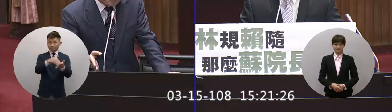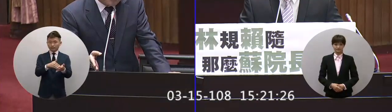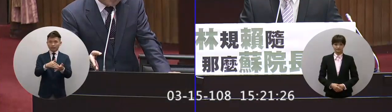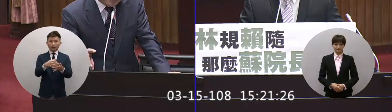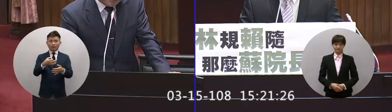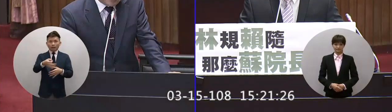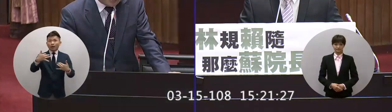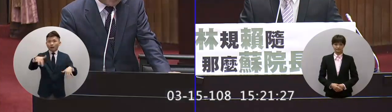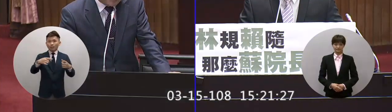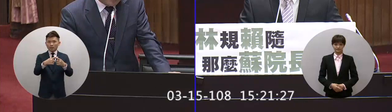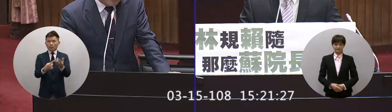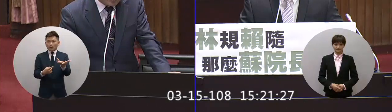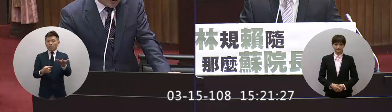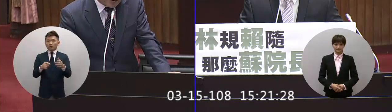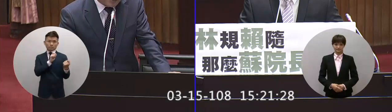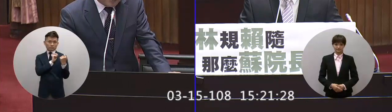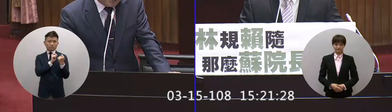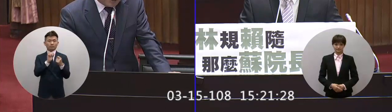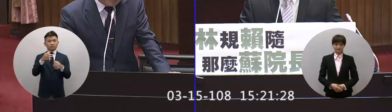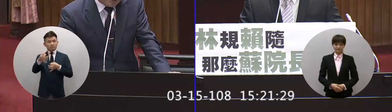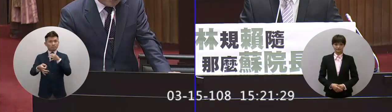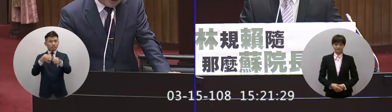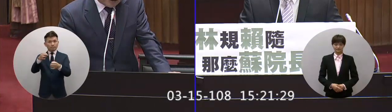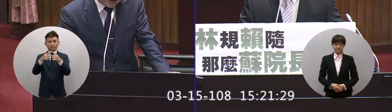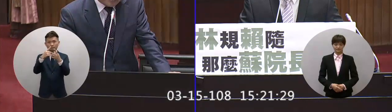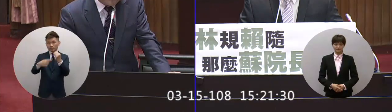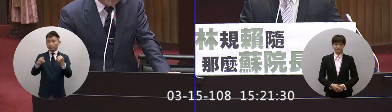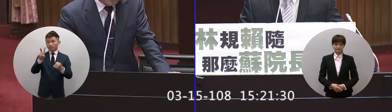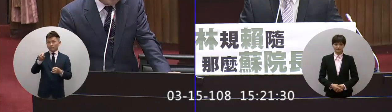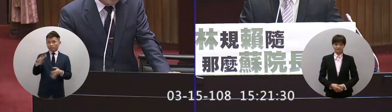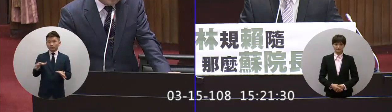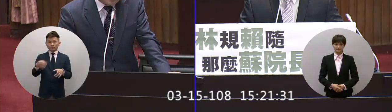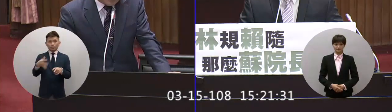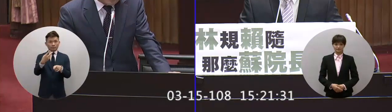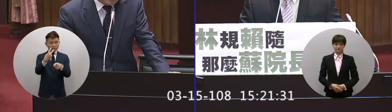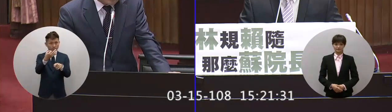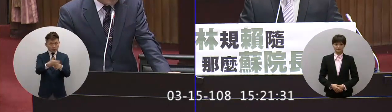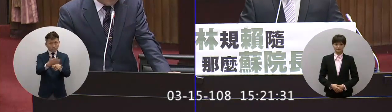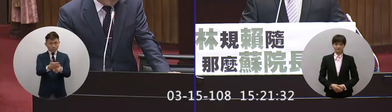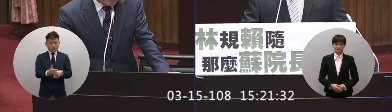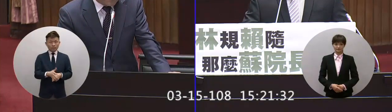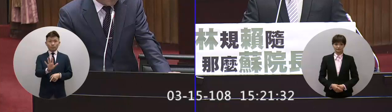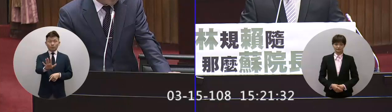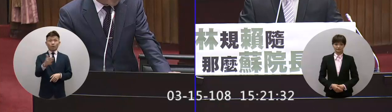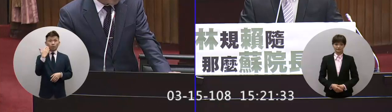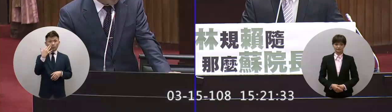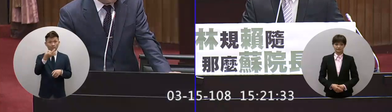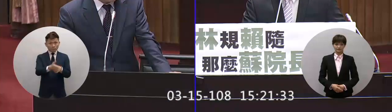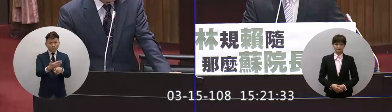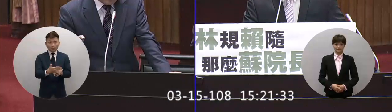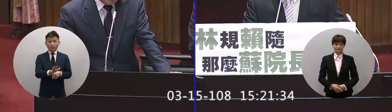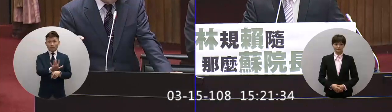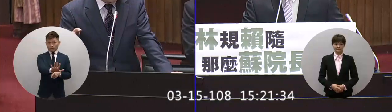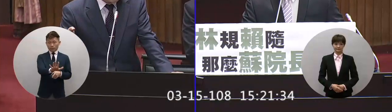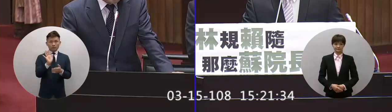欠缴的人啊，这2个月大概缴了20000多人。好，那还有一些分期付款的，那只要是有分期付款启